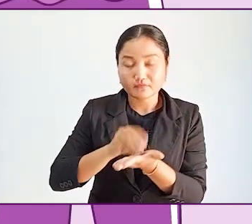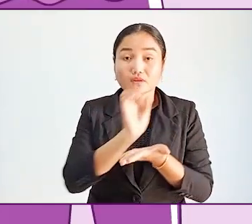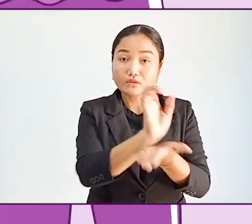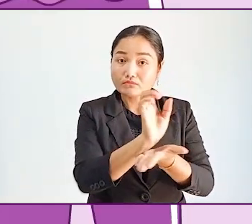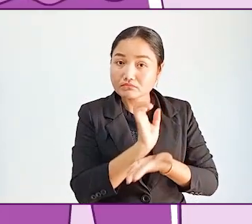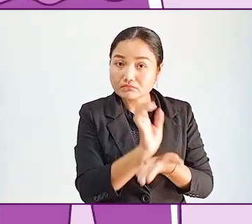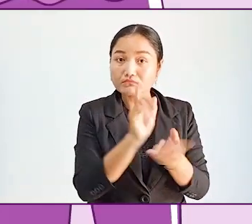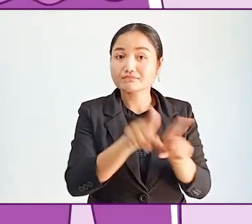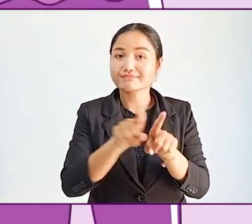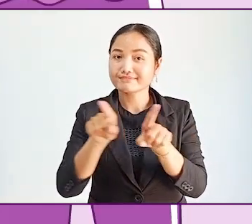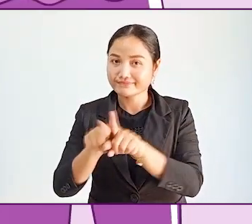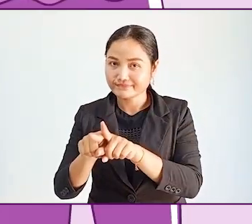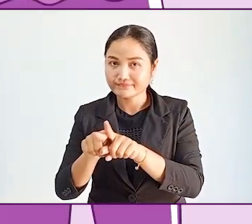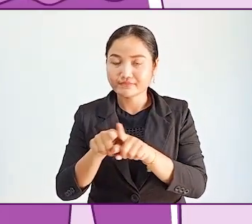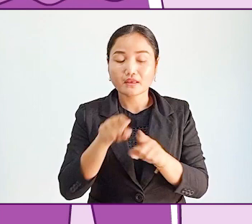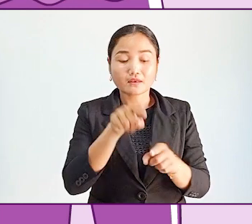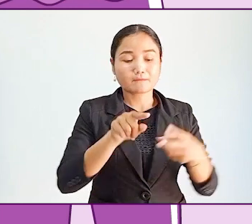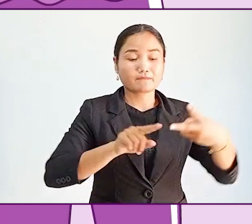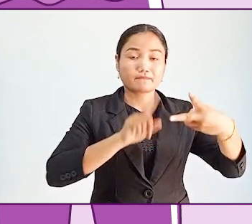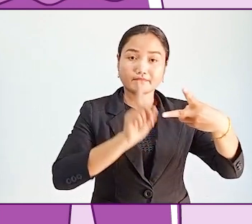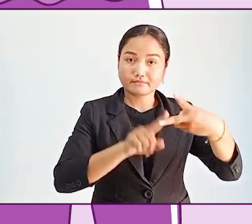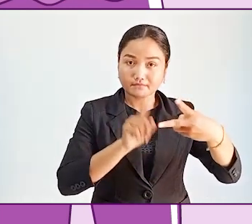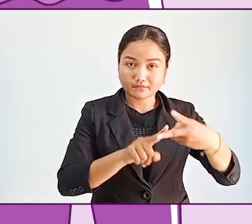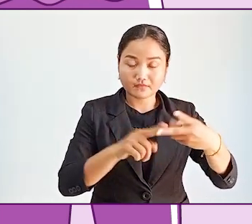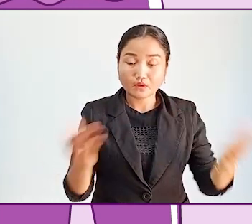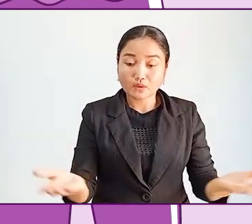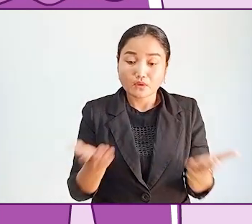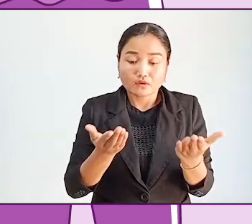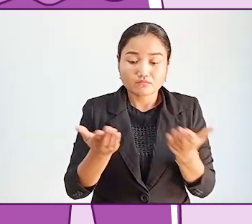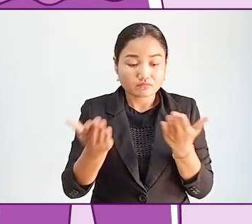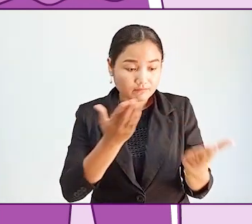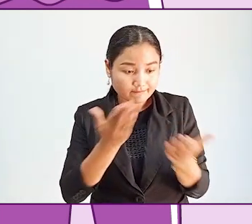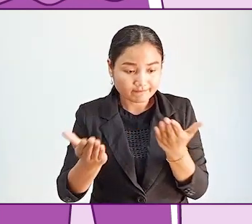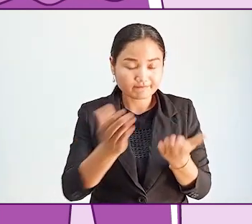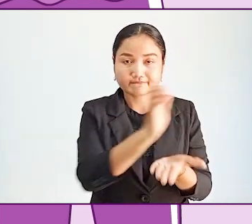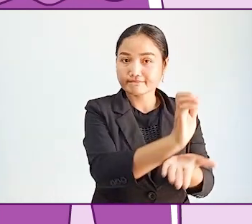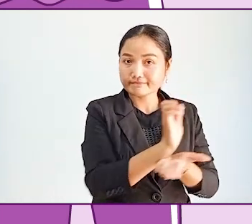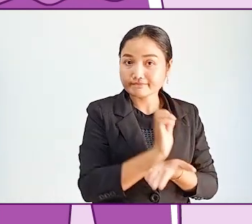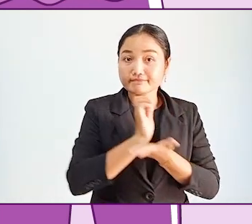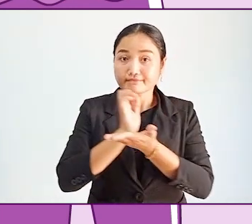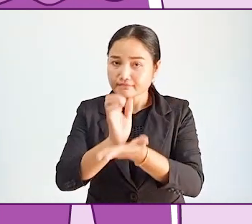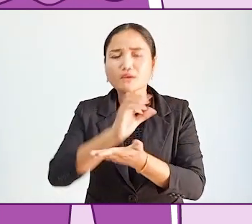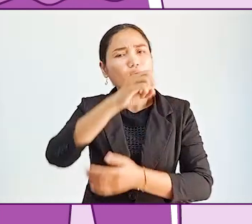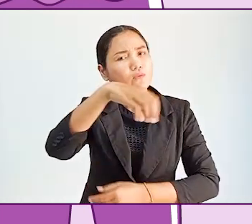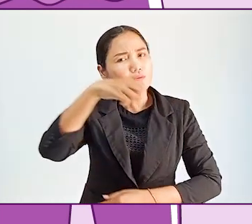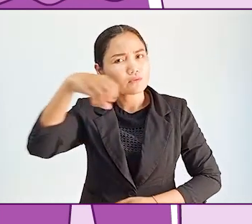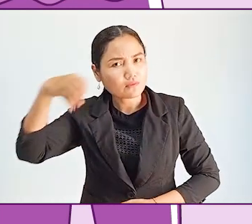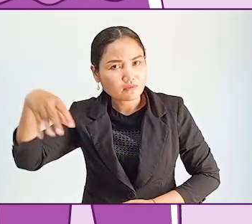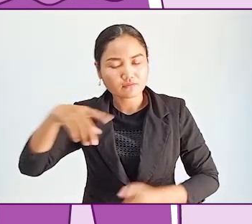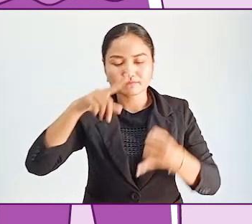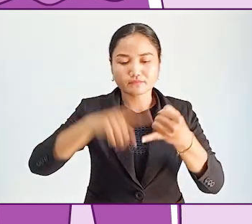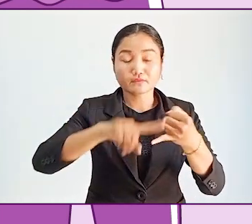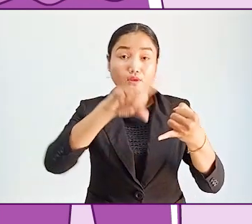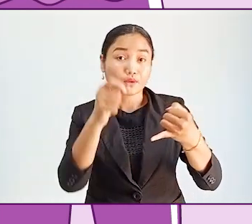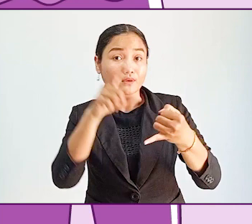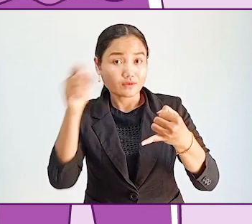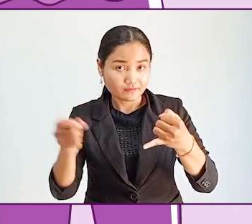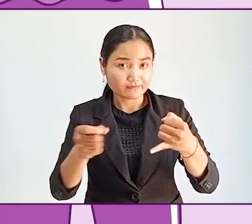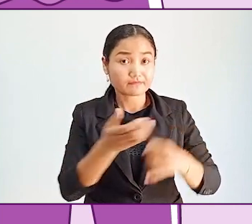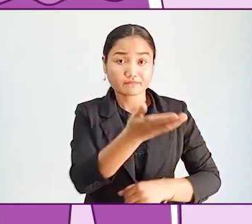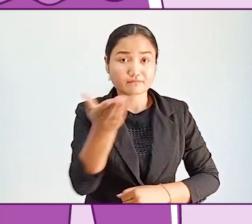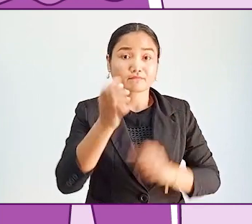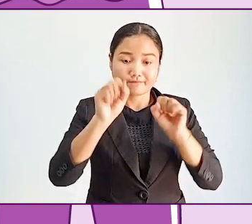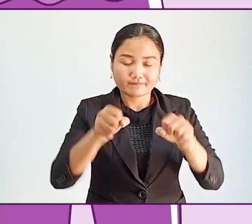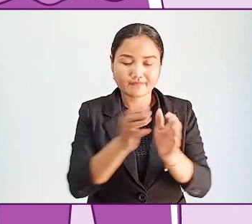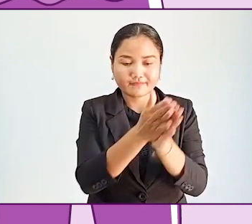đài. Pí, thua ca tu tuột. Nhẹ cô thua ca tu tuột chùm nấu nâng chùm nái chìa riêng rõt ngay. Riêng rõ trong khai mà đón, nhẹ